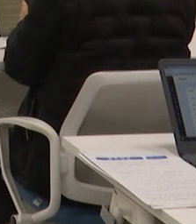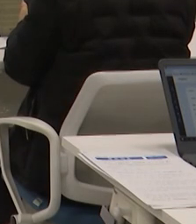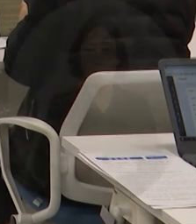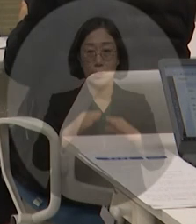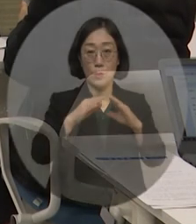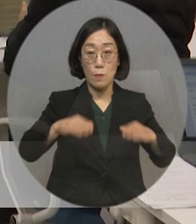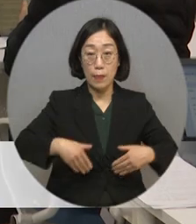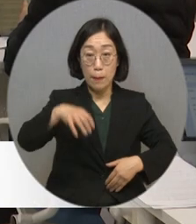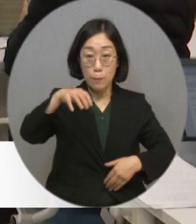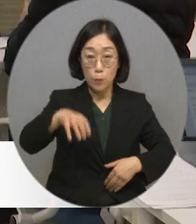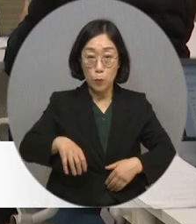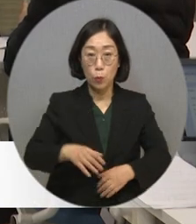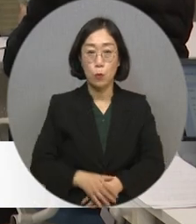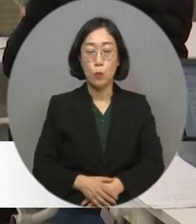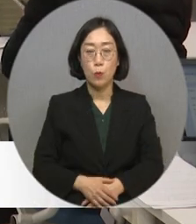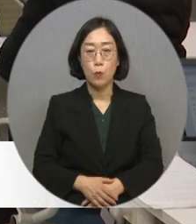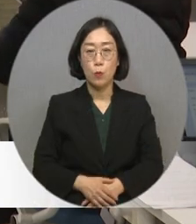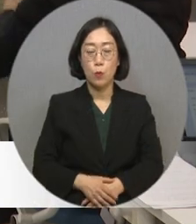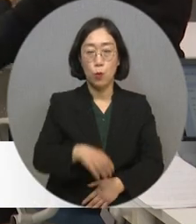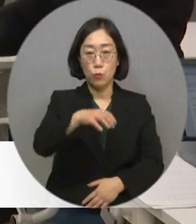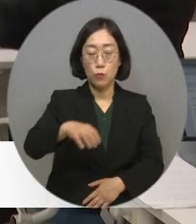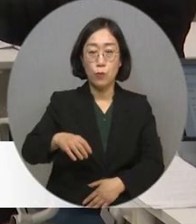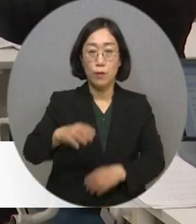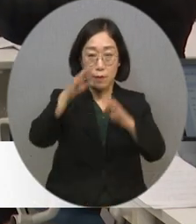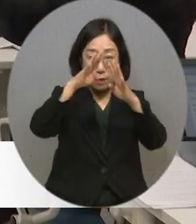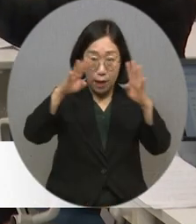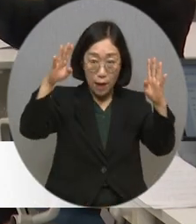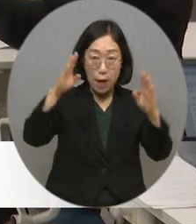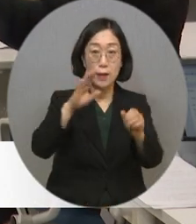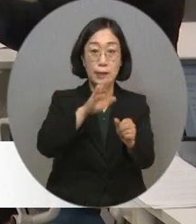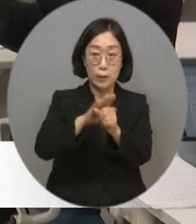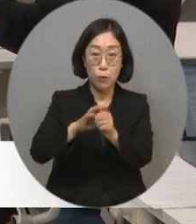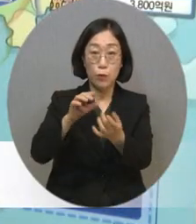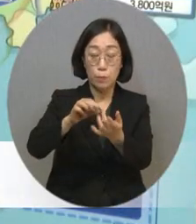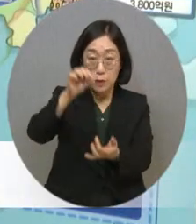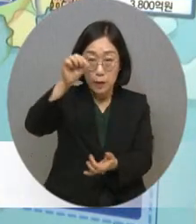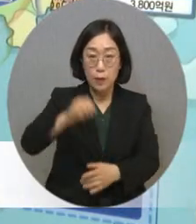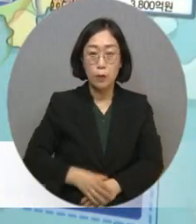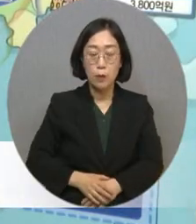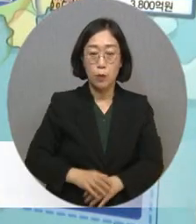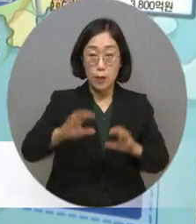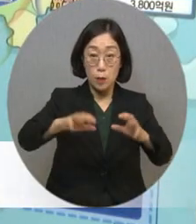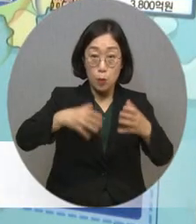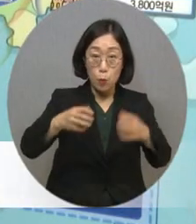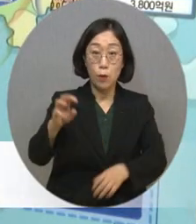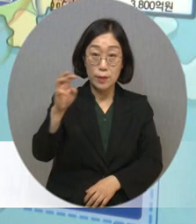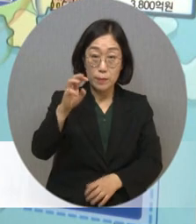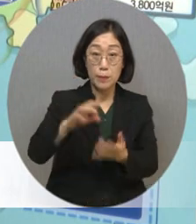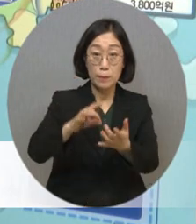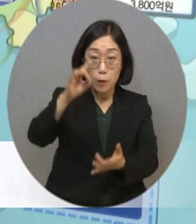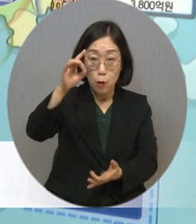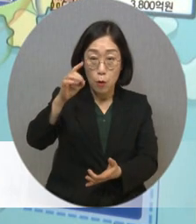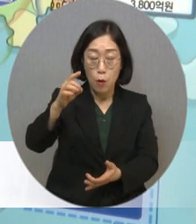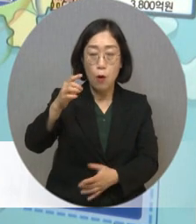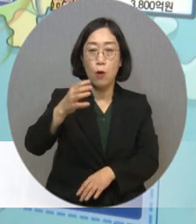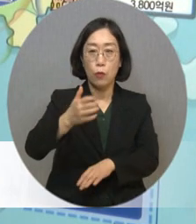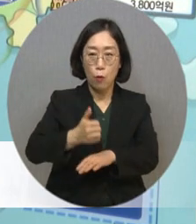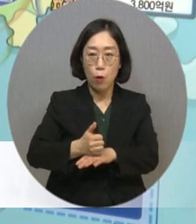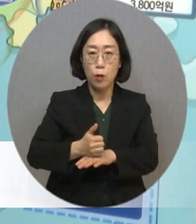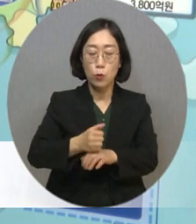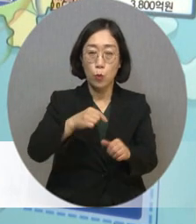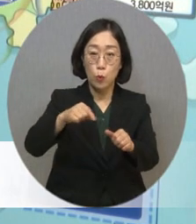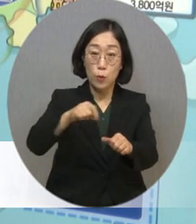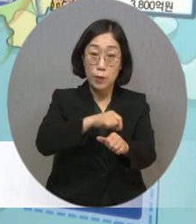전남도는 지난해 지역혁신중심 대학지원체계 시범지역 선정, 그럴컬 대학 30 지정에 이어